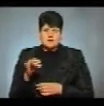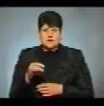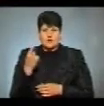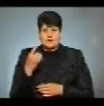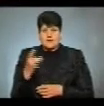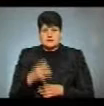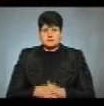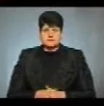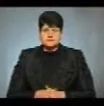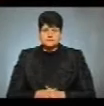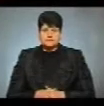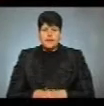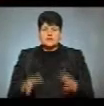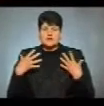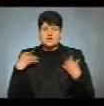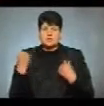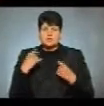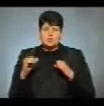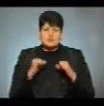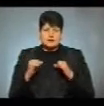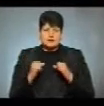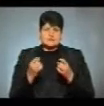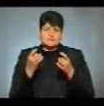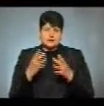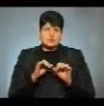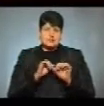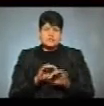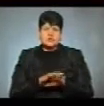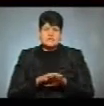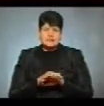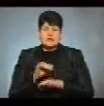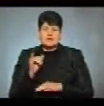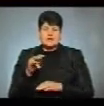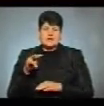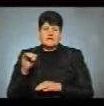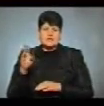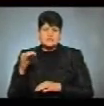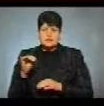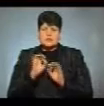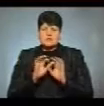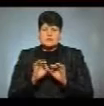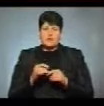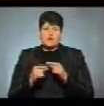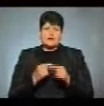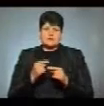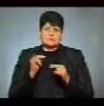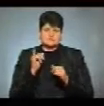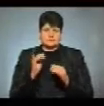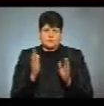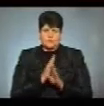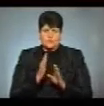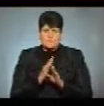раз. Начальник обласного управління з питань цивільного захисту населення Ігор Лівінський розповів про наслідки негоди в області.